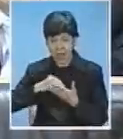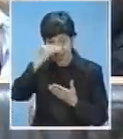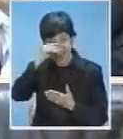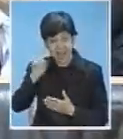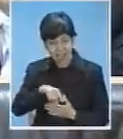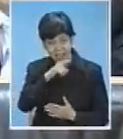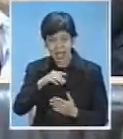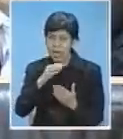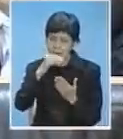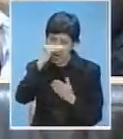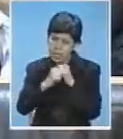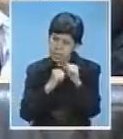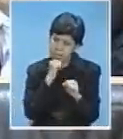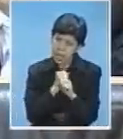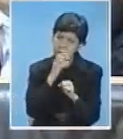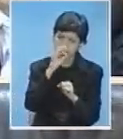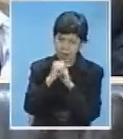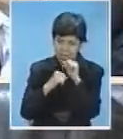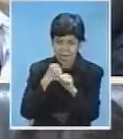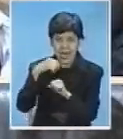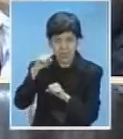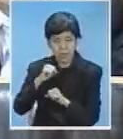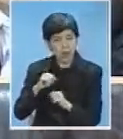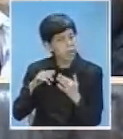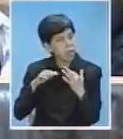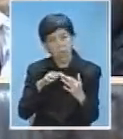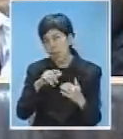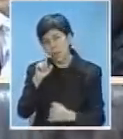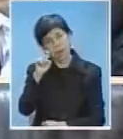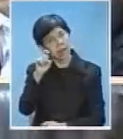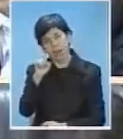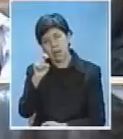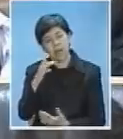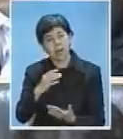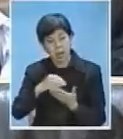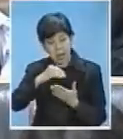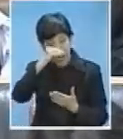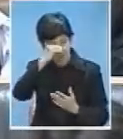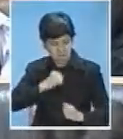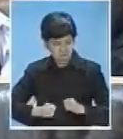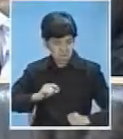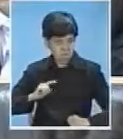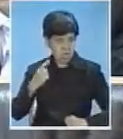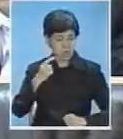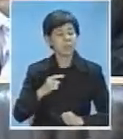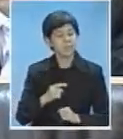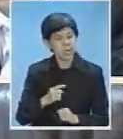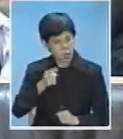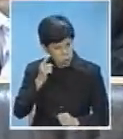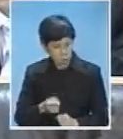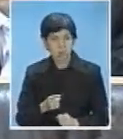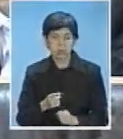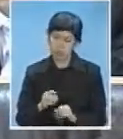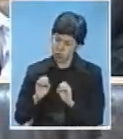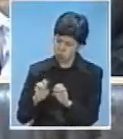กฤษมา9ปี10ปีเห็นว่าเราใช้การไม่ได้เด็กรุ่นใหม่จะต้องได้รับ